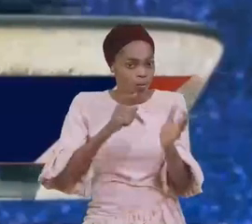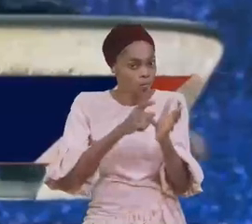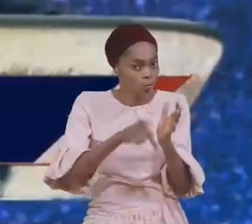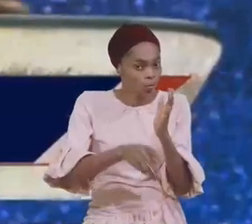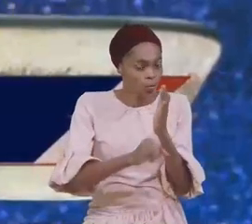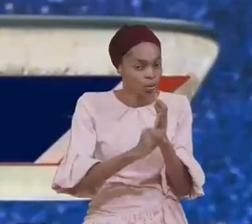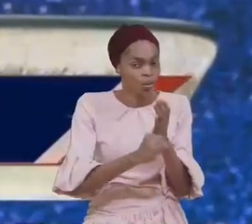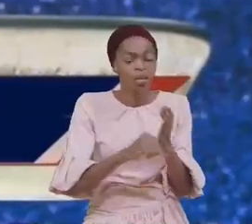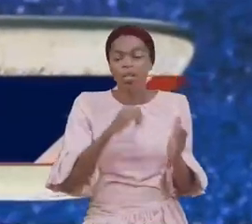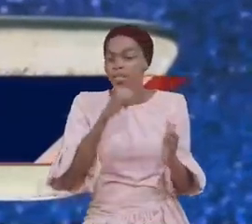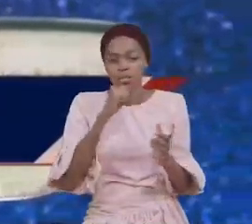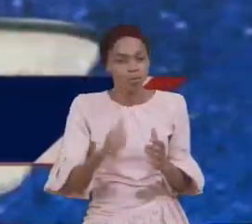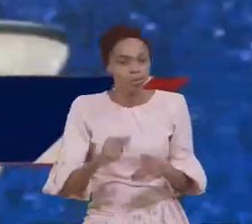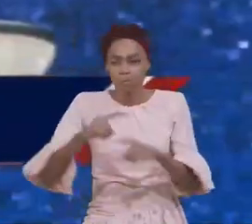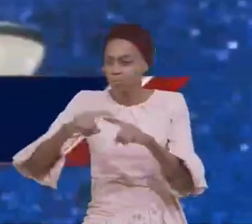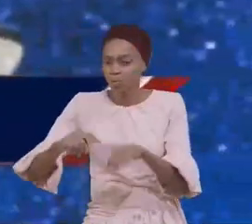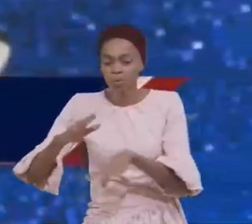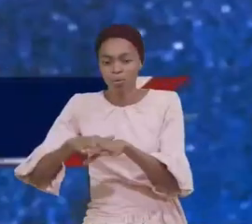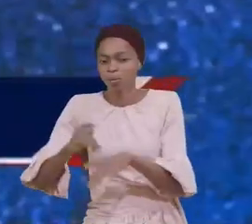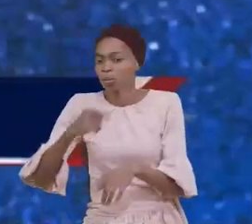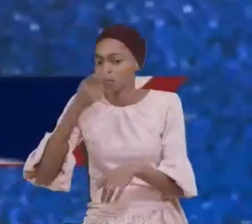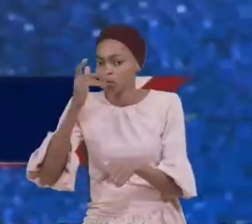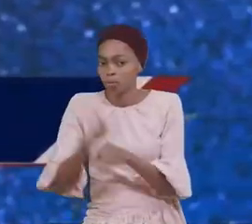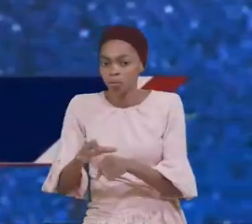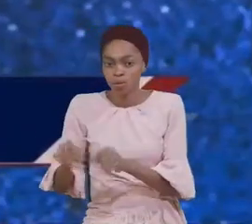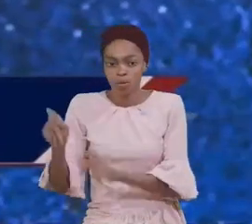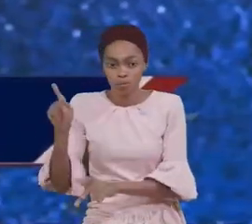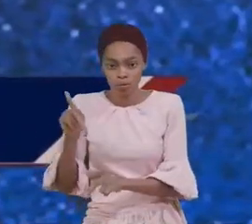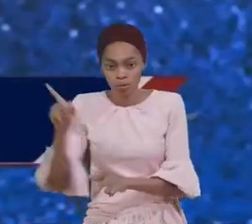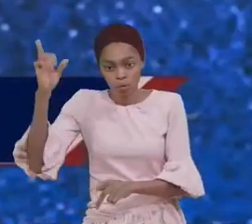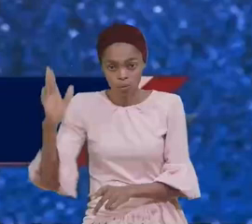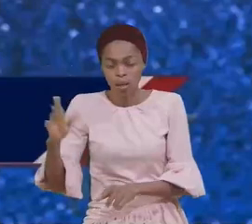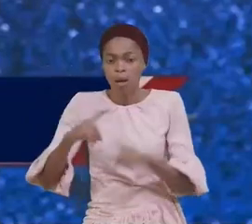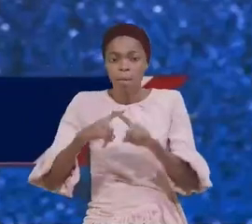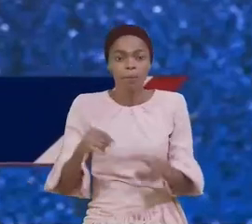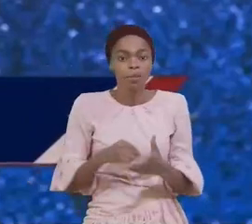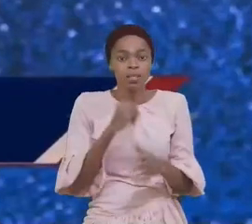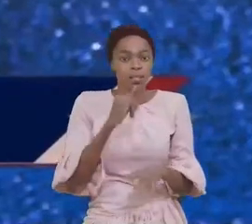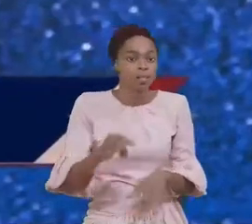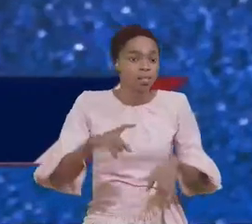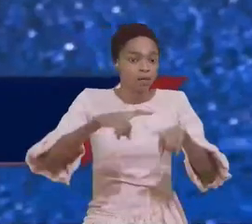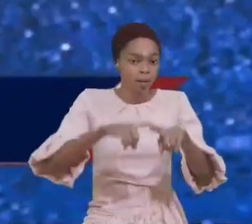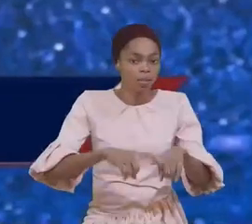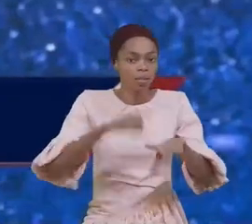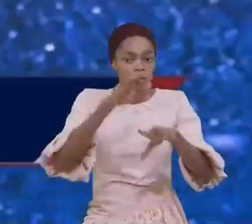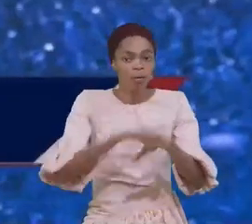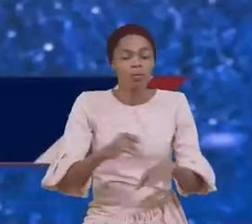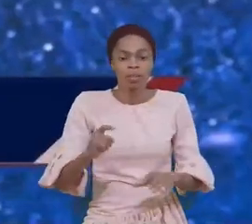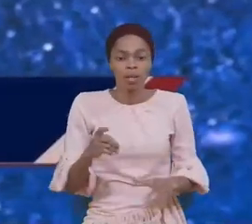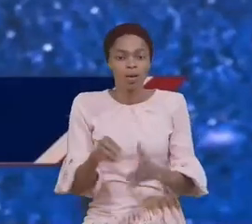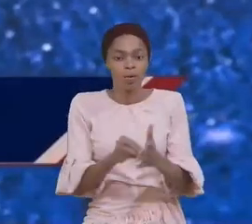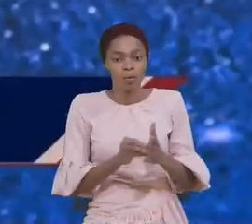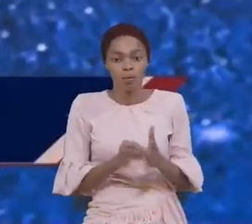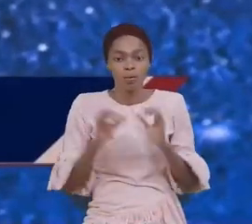pas de la promesse de Dieu seul. Cela dépend aussi de leur participation. Cela dépend